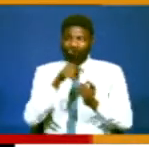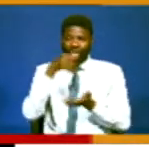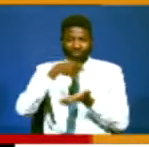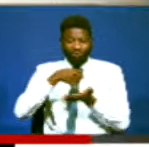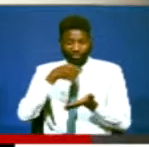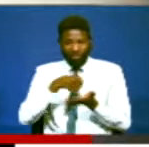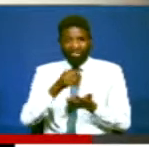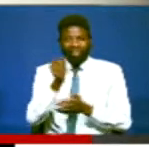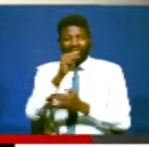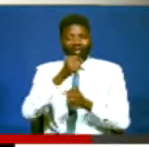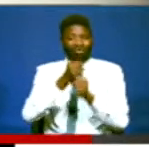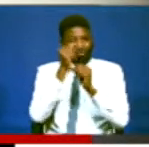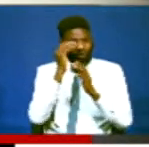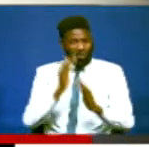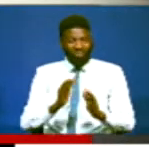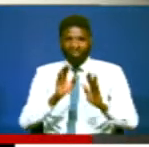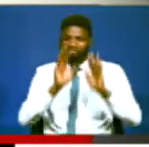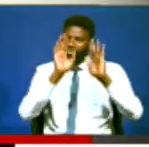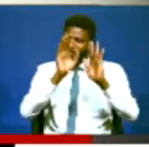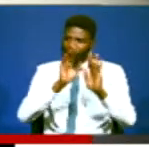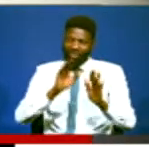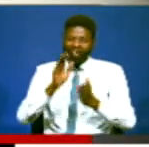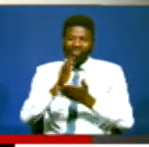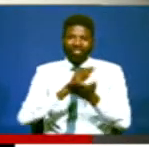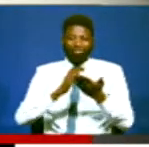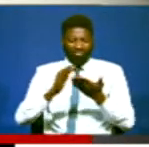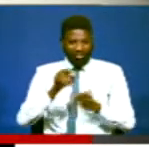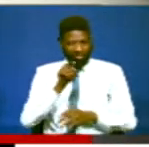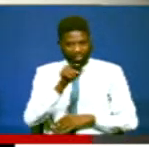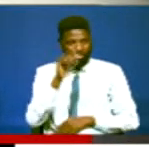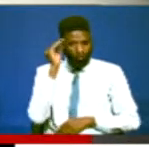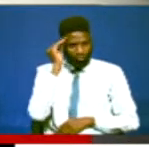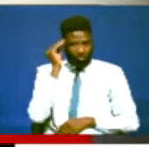ya elimu. Naam. Katika kutekeleza